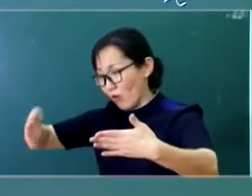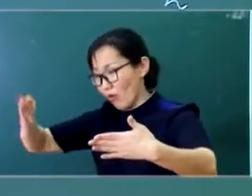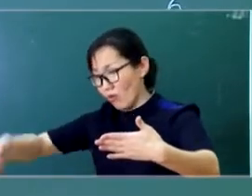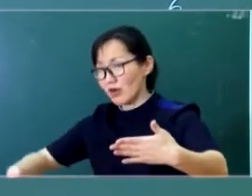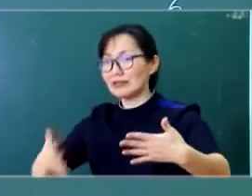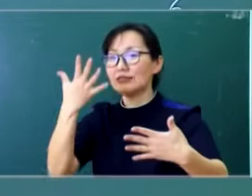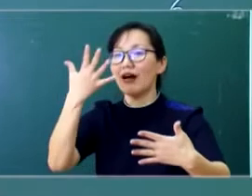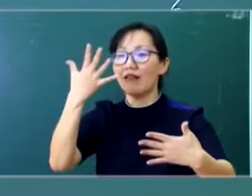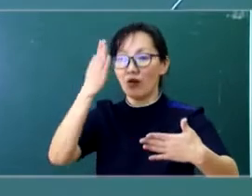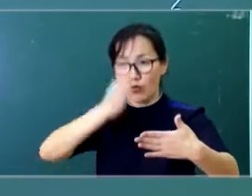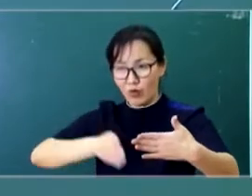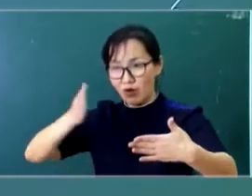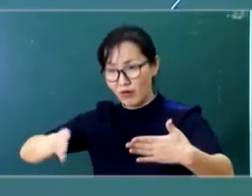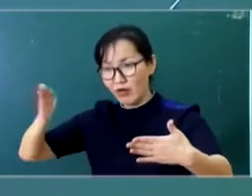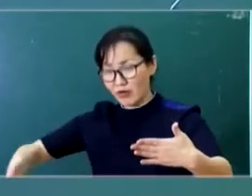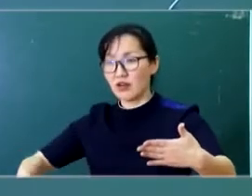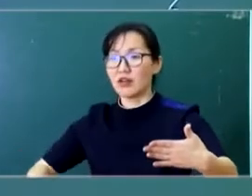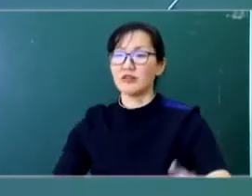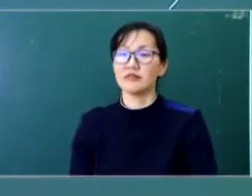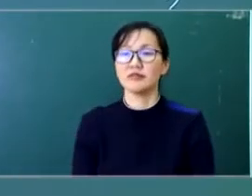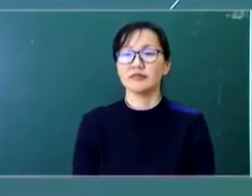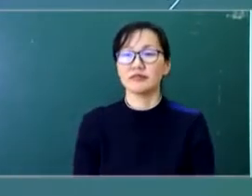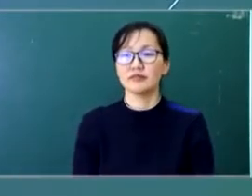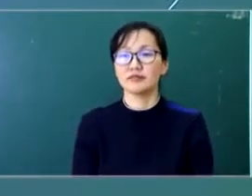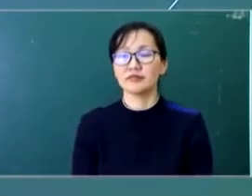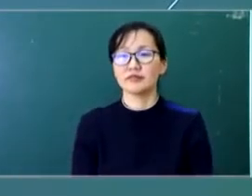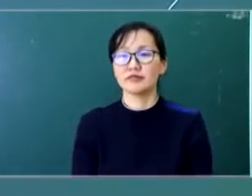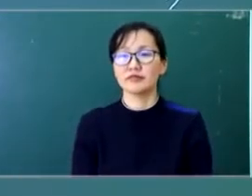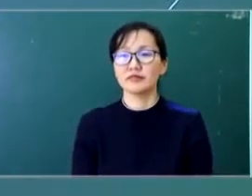Яг тэнцүү хэсгүүдэд тувах ёстой. За нэг мөн